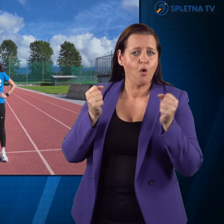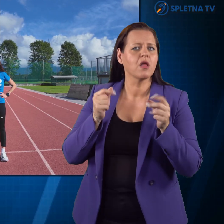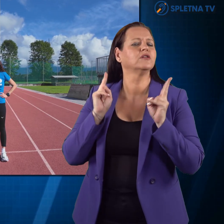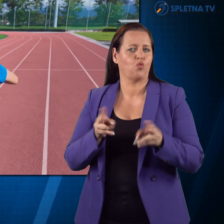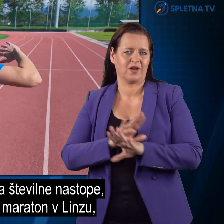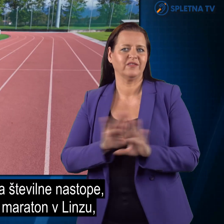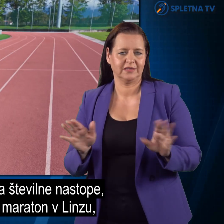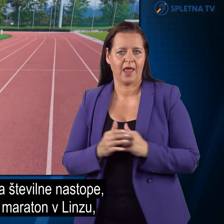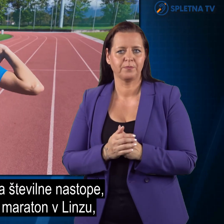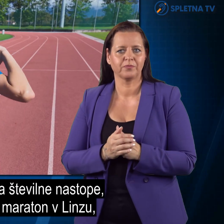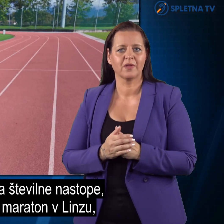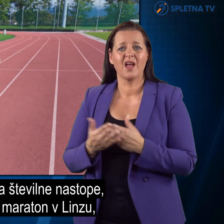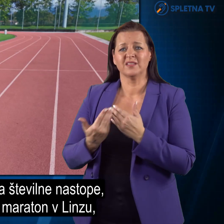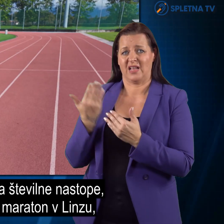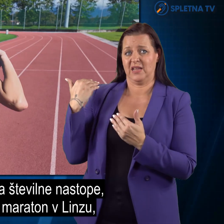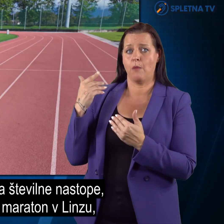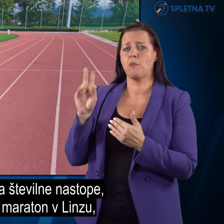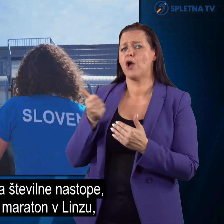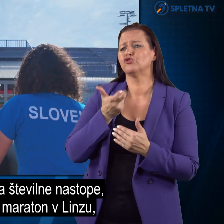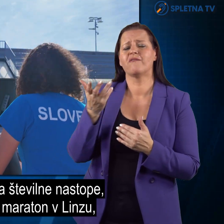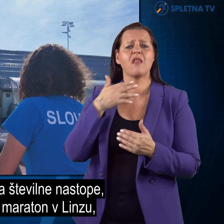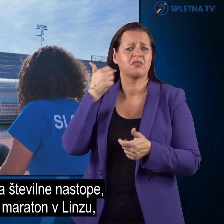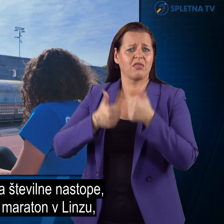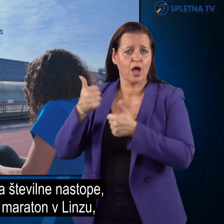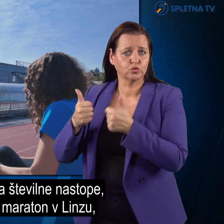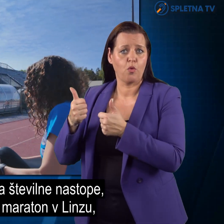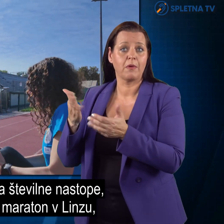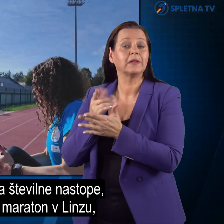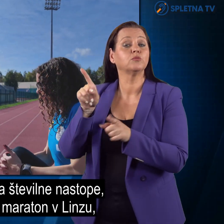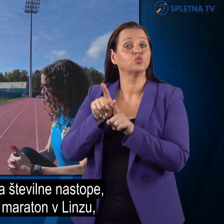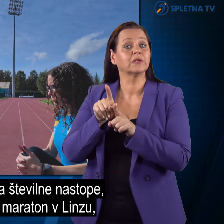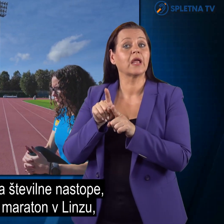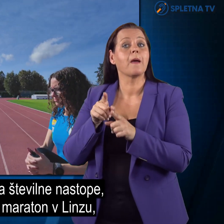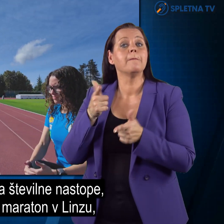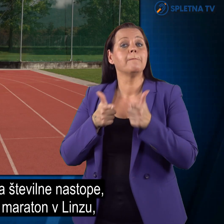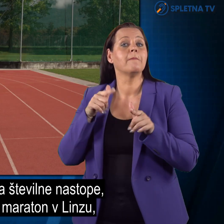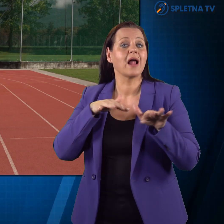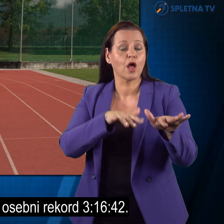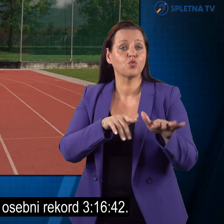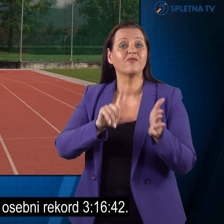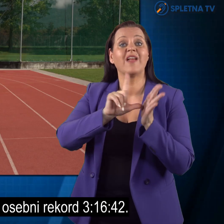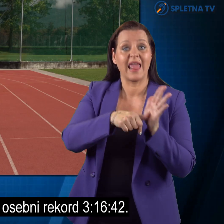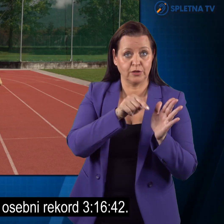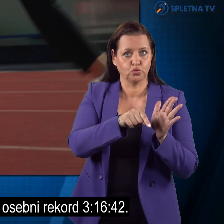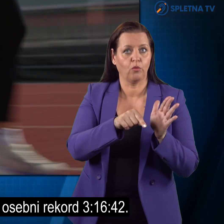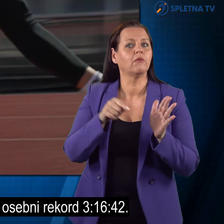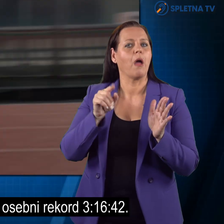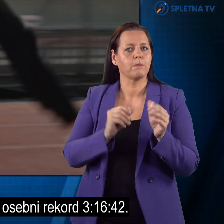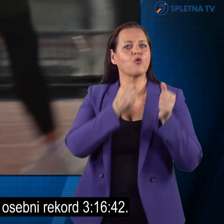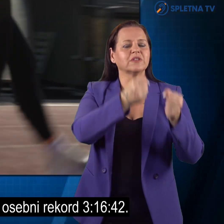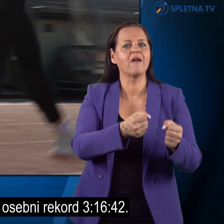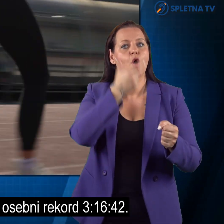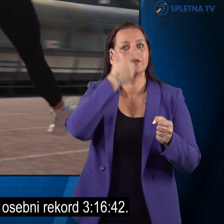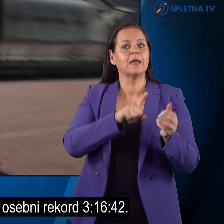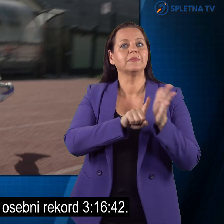vse. Za sabo ima številne nastope, med njimi maraton v Lincu, kjer je postavila osebni rekord 3